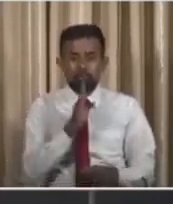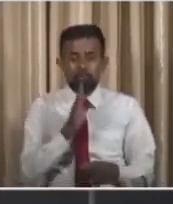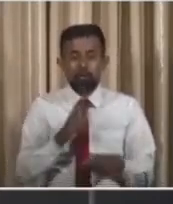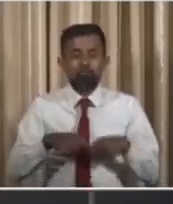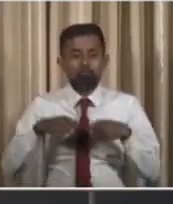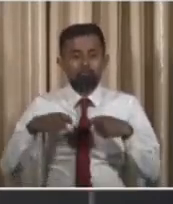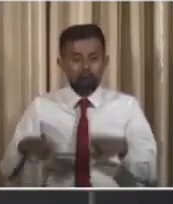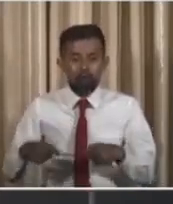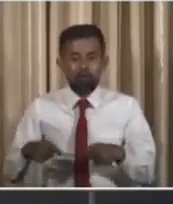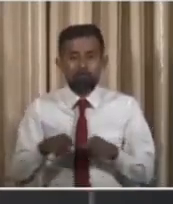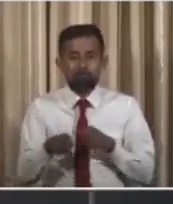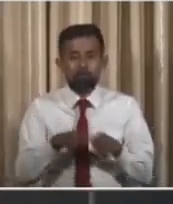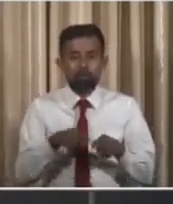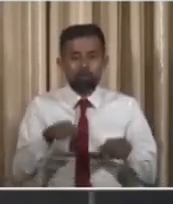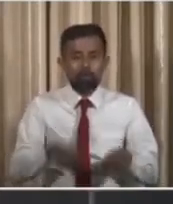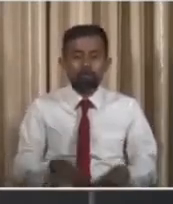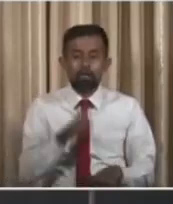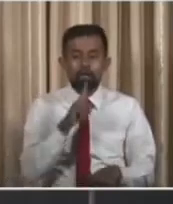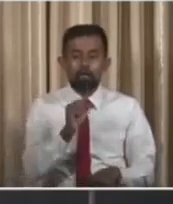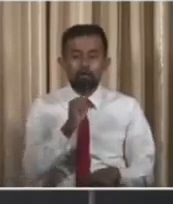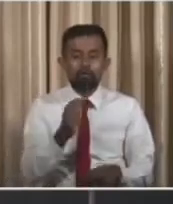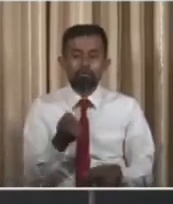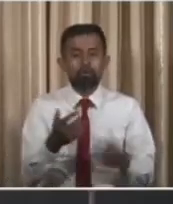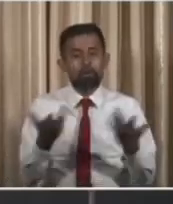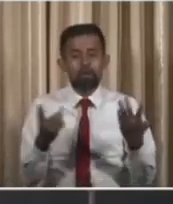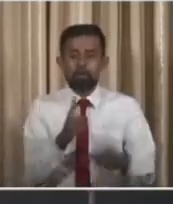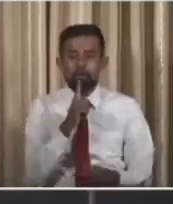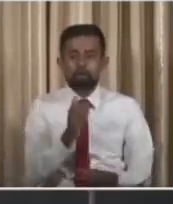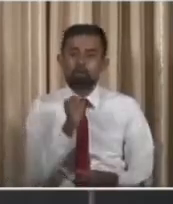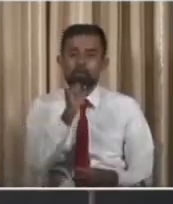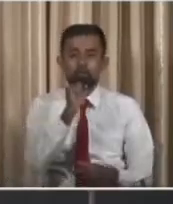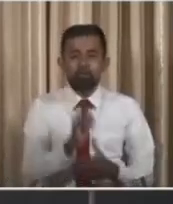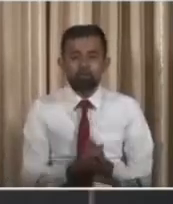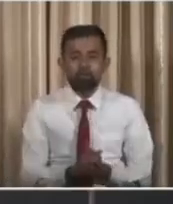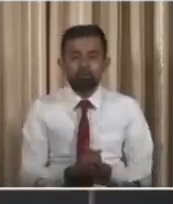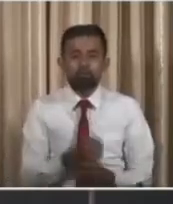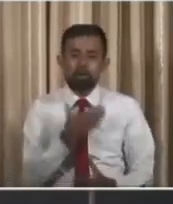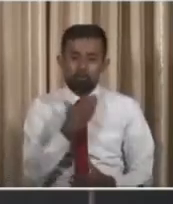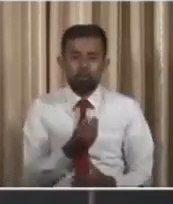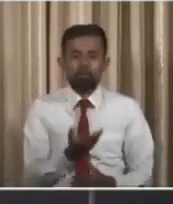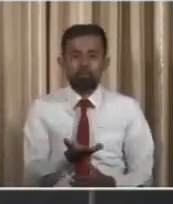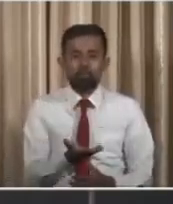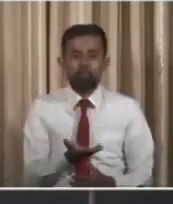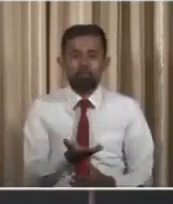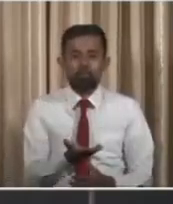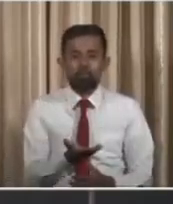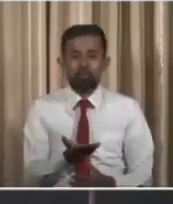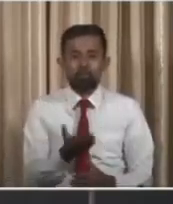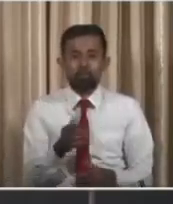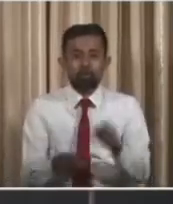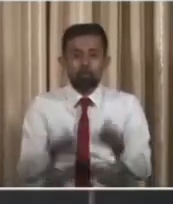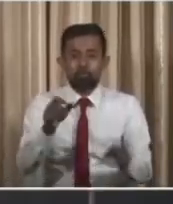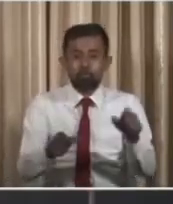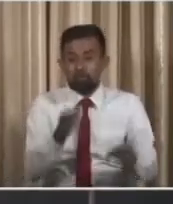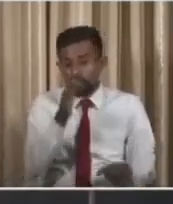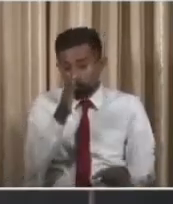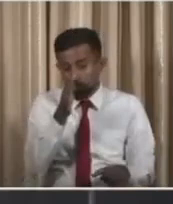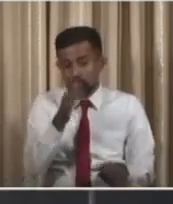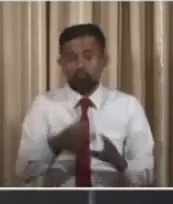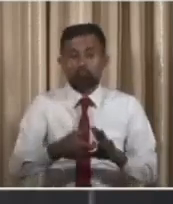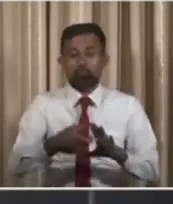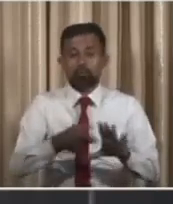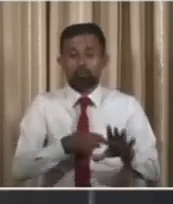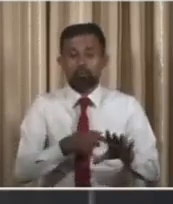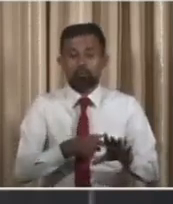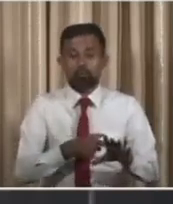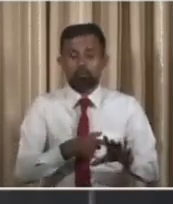හැටියට. දැන් කොහෙද කියන්නේ මෙතනට ඇවිල්ලා සල්ලි නැහැ කියලා. මේක අලි බොරුව. ජනතාව මුලා කරන්න හදනවා.